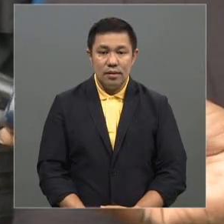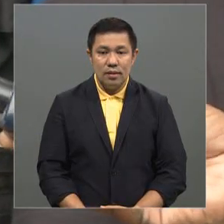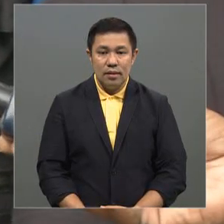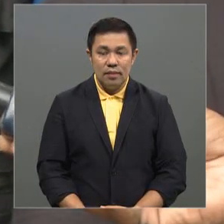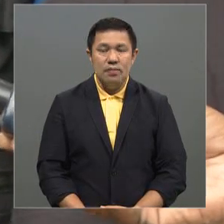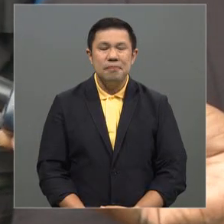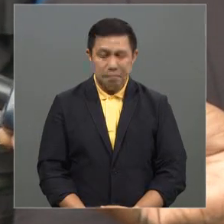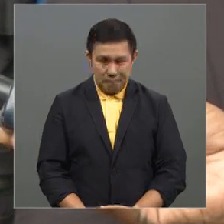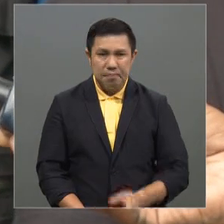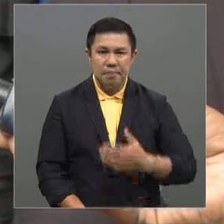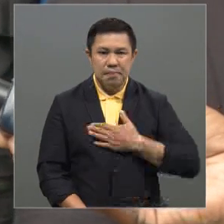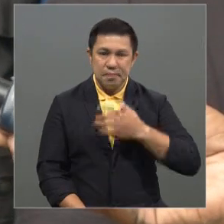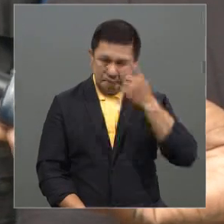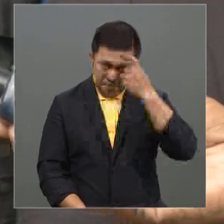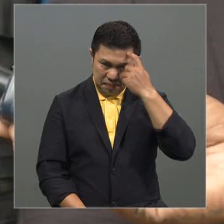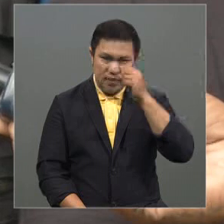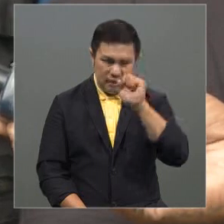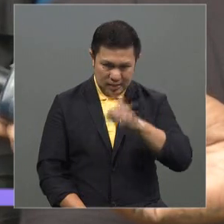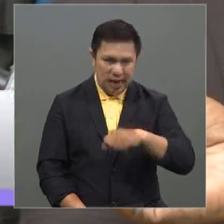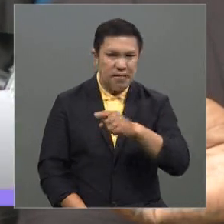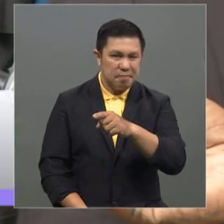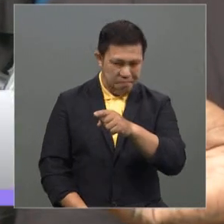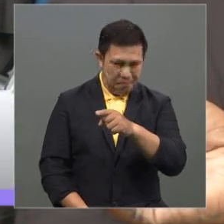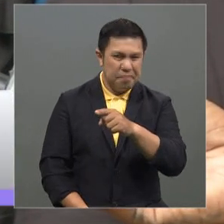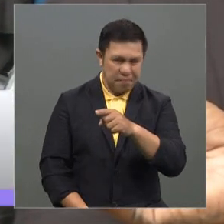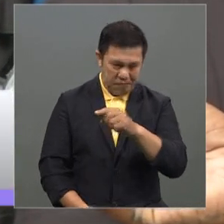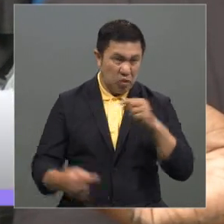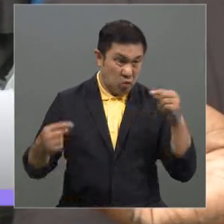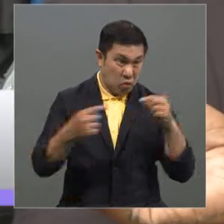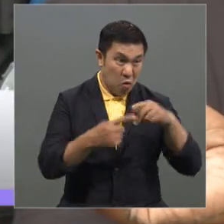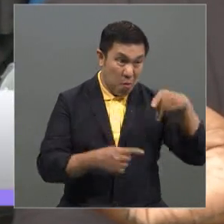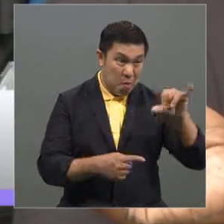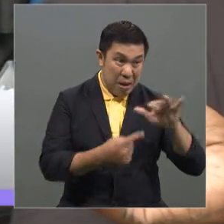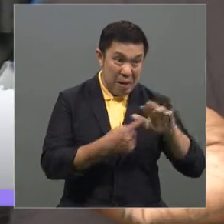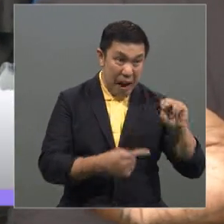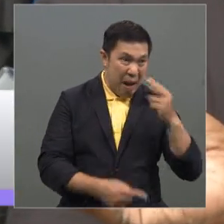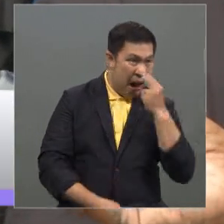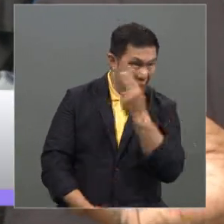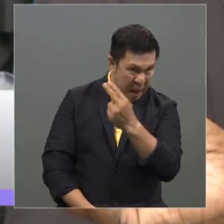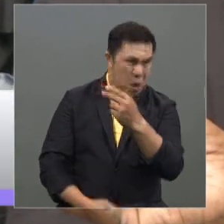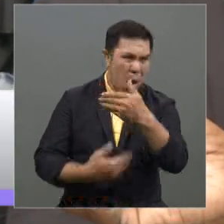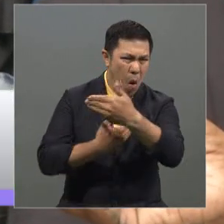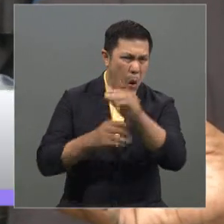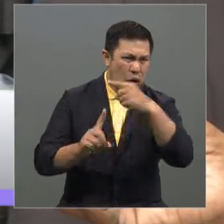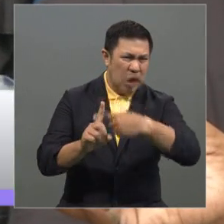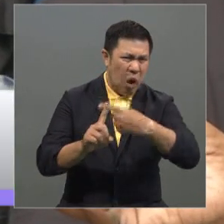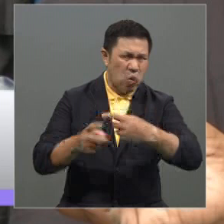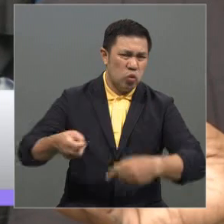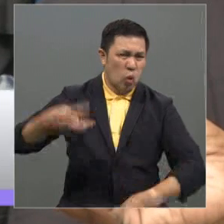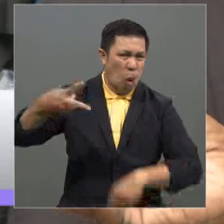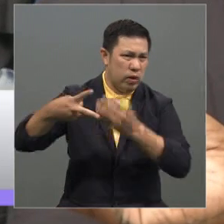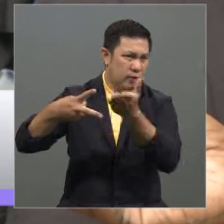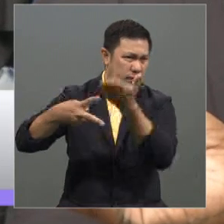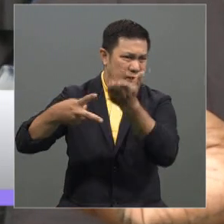วิเคราะห์ได้คร่าวๆว่าตรงกับพยานที่ยืนยันว่าจุดต้นเพลิงคือห้องเช่าด้านบนนะครับแล้วเ